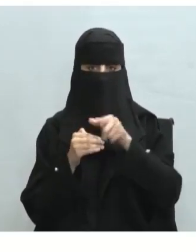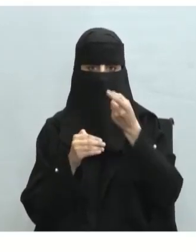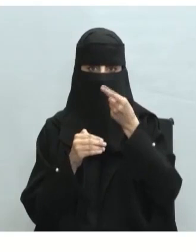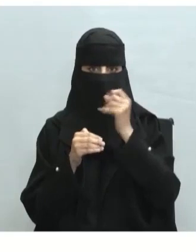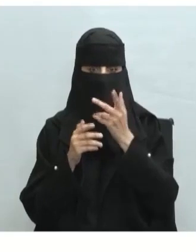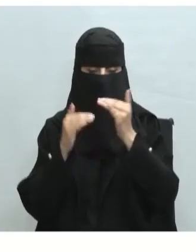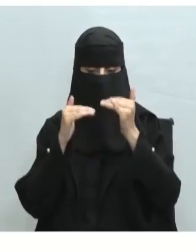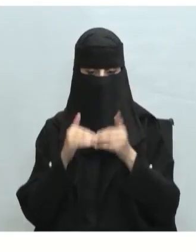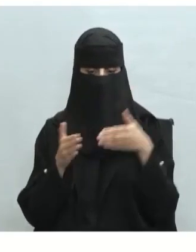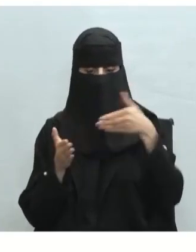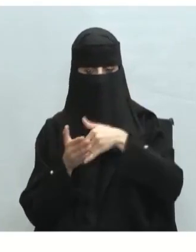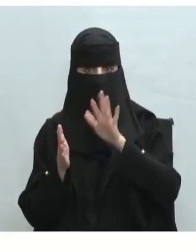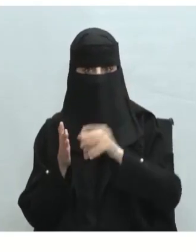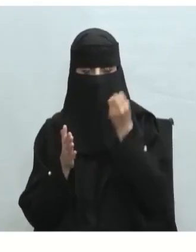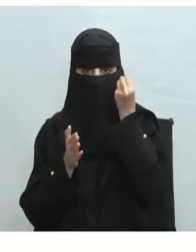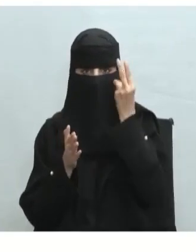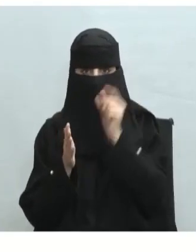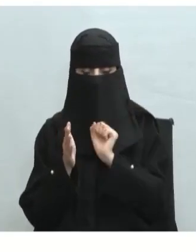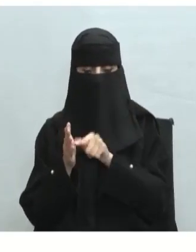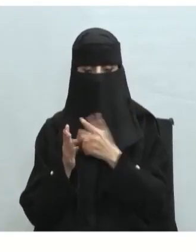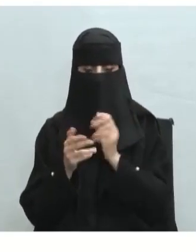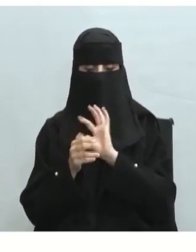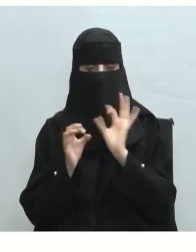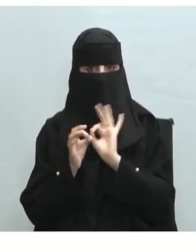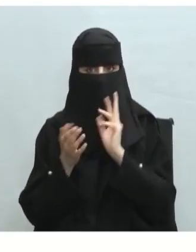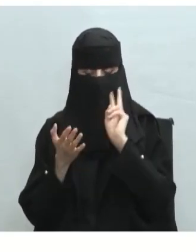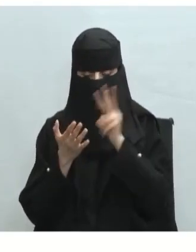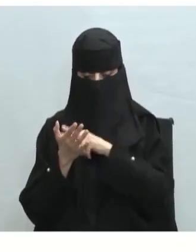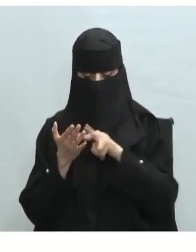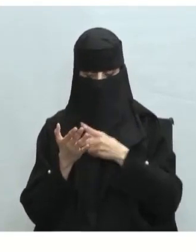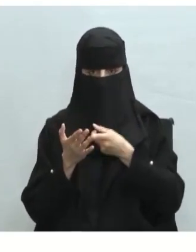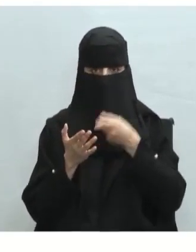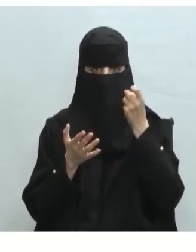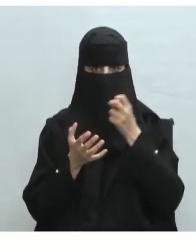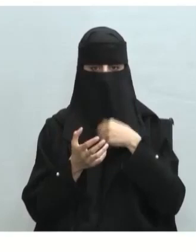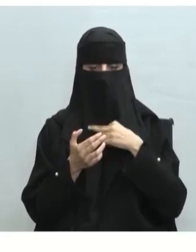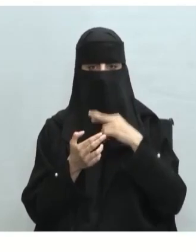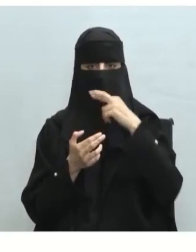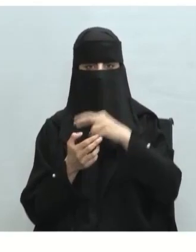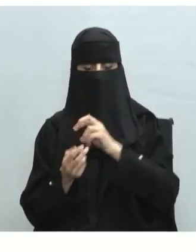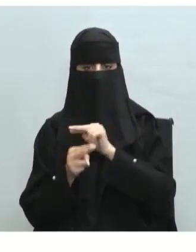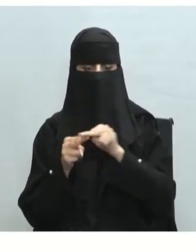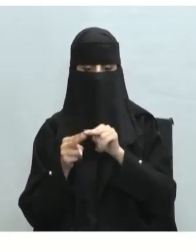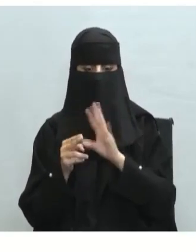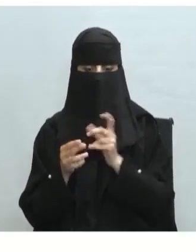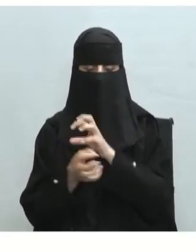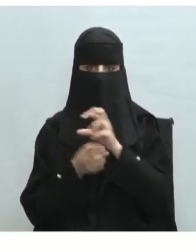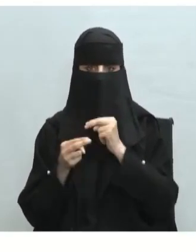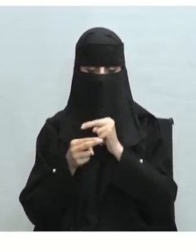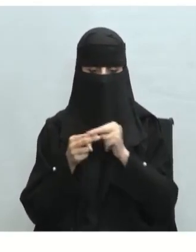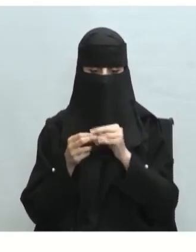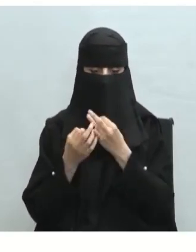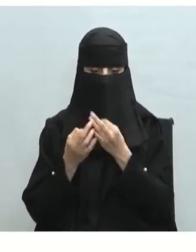كتب هنا مستوى الابداع في ضوء النص اعطاء حلول ومقترحات بديله حل مشكلات والكتابه في ضوء المقروء انا اجزم